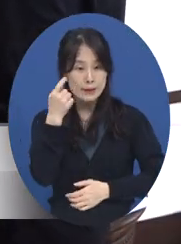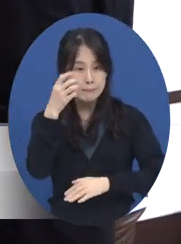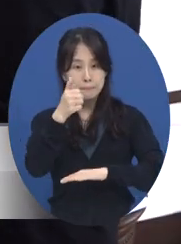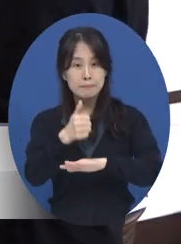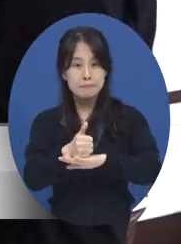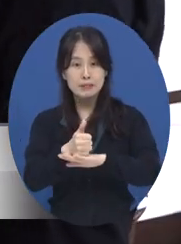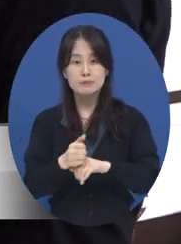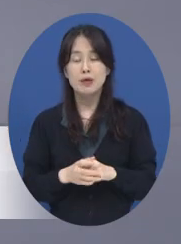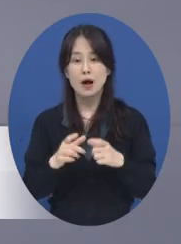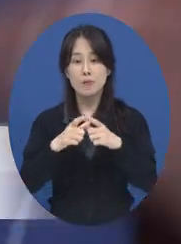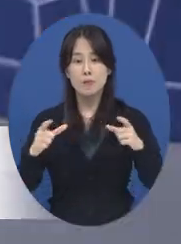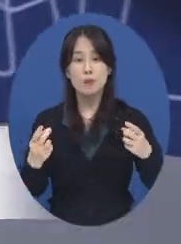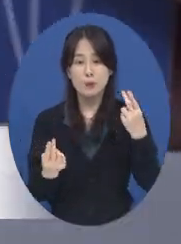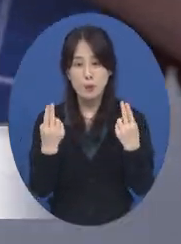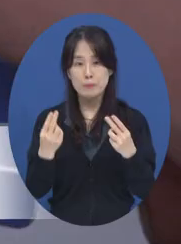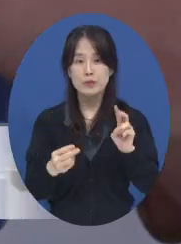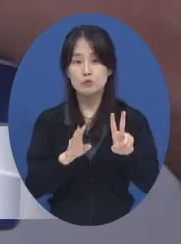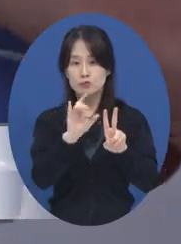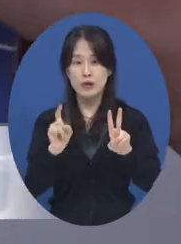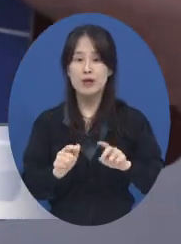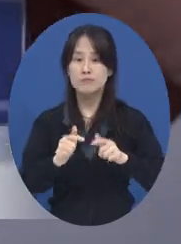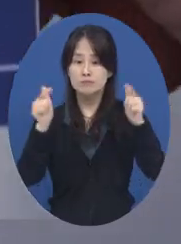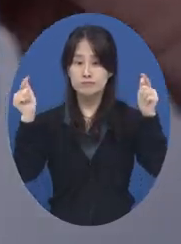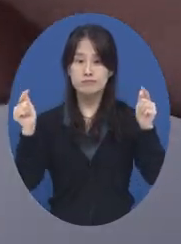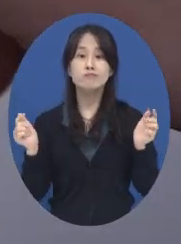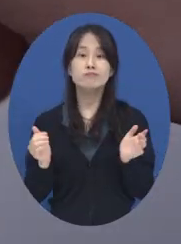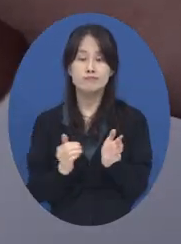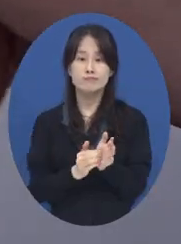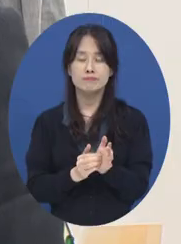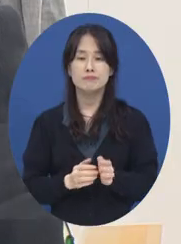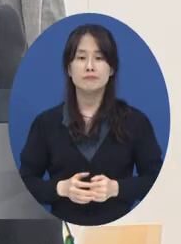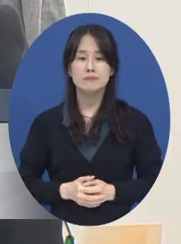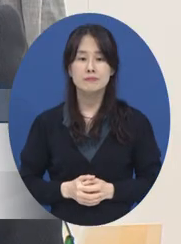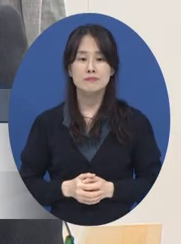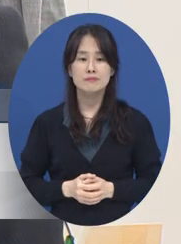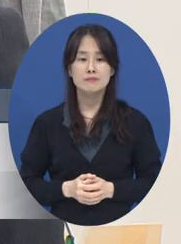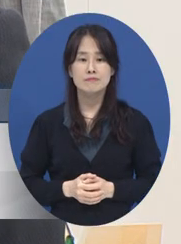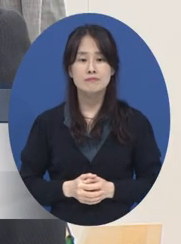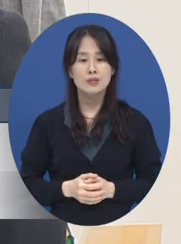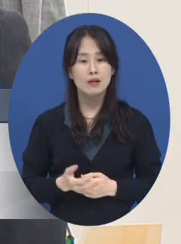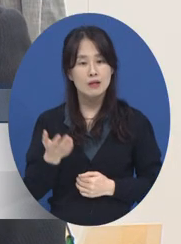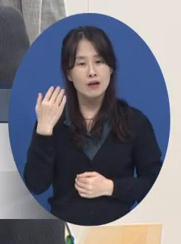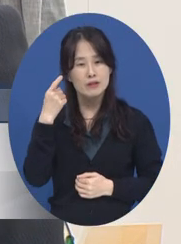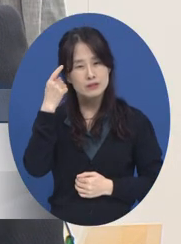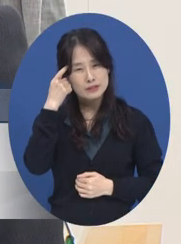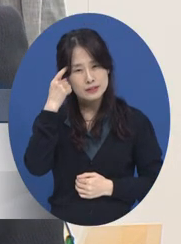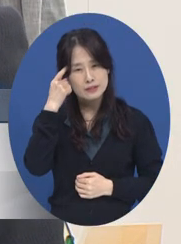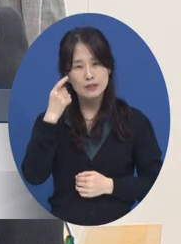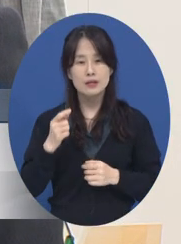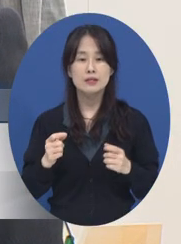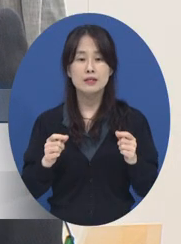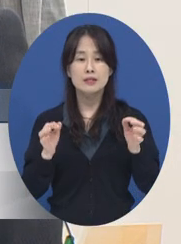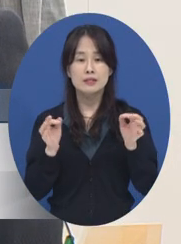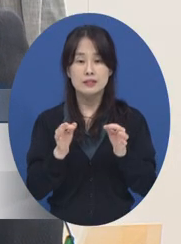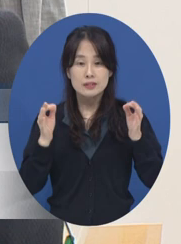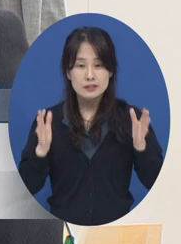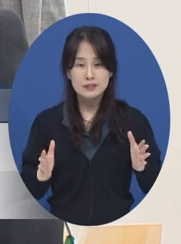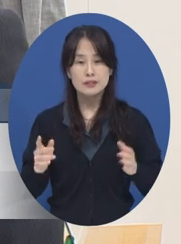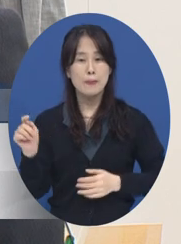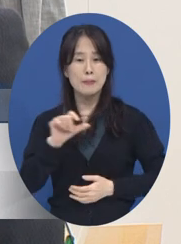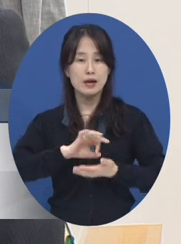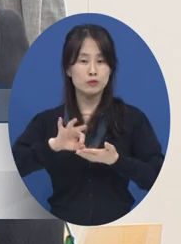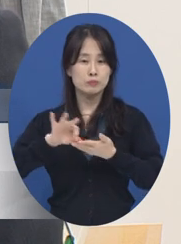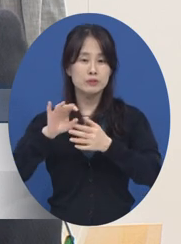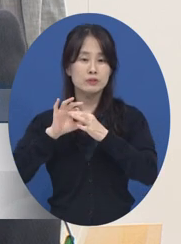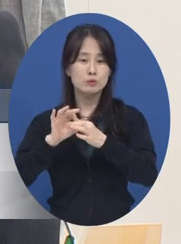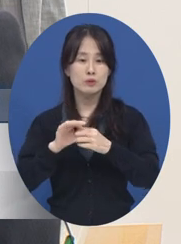결과도 평상시에 비해 2배가 넘는 것으로 나타났습니다. 저희가 당초에 예상한 단시간 내 빠른 소비를 통해서